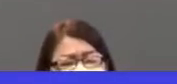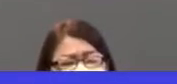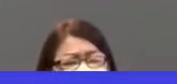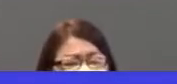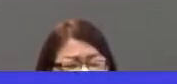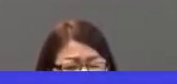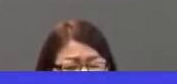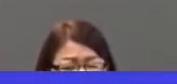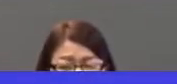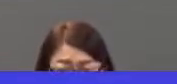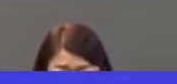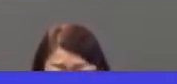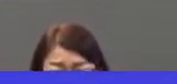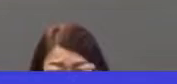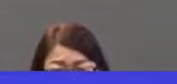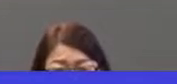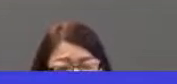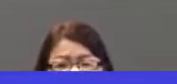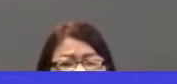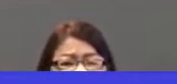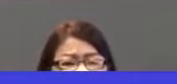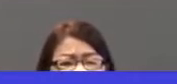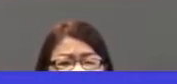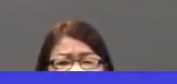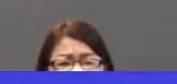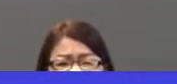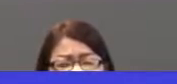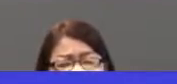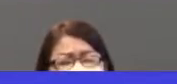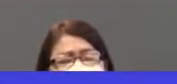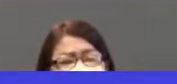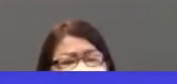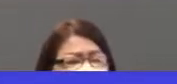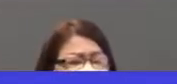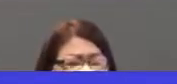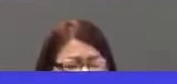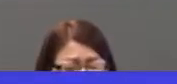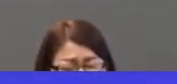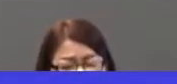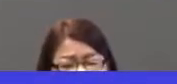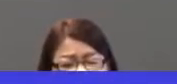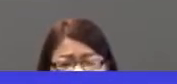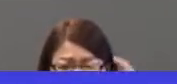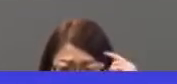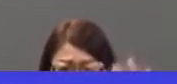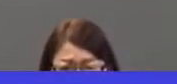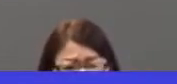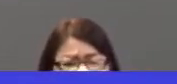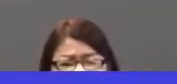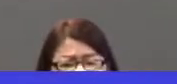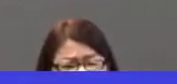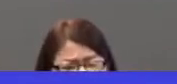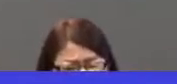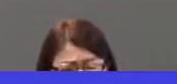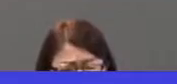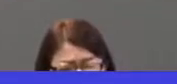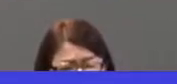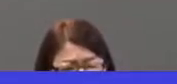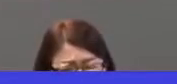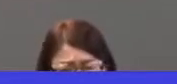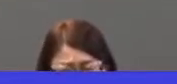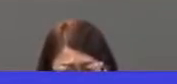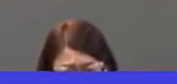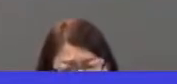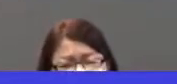า 10ปีที่แล้วตอนนั้นสมมติท่านเป็นนายสุนทรเฉย ๆ อะไรประมาณนี้นะบางคนก็บอกว่าตอนนั้นท่านยัง